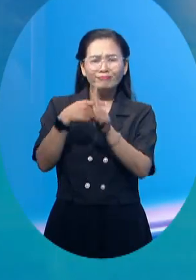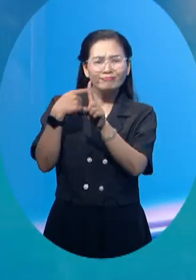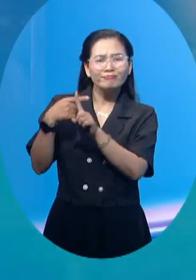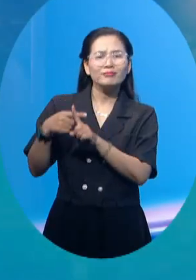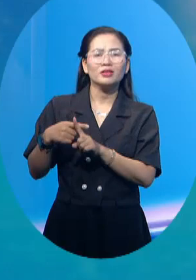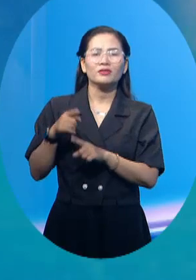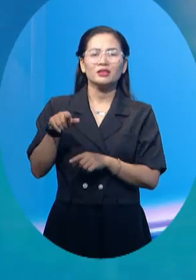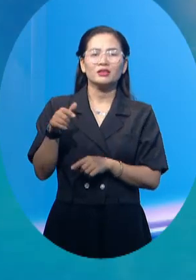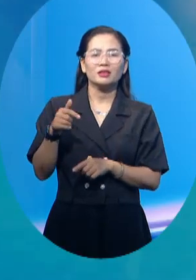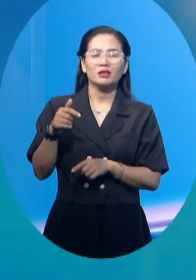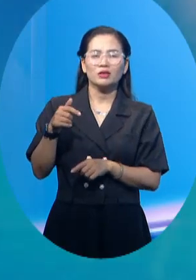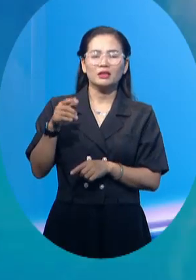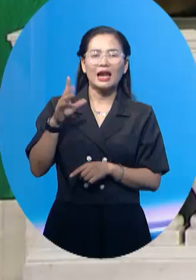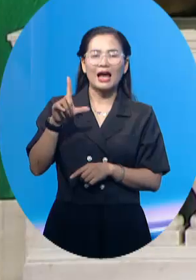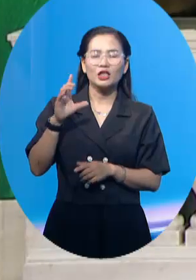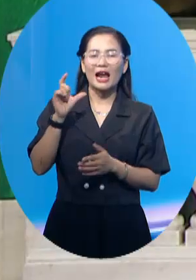sẽ giảm trong năm tới.